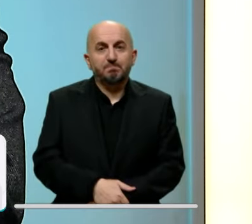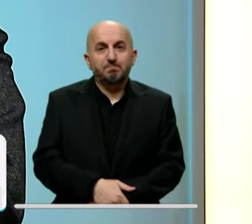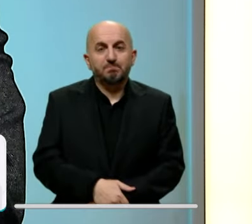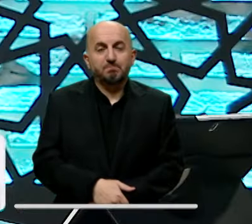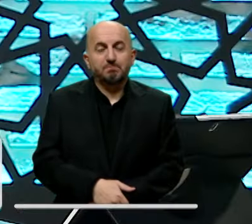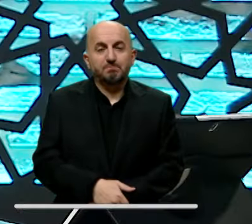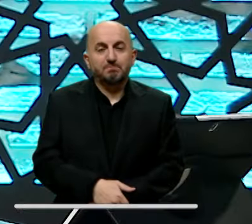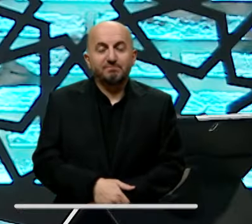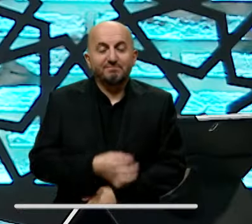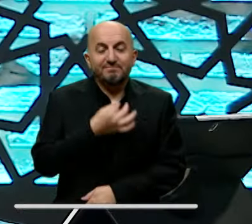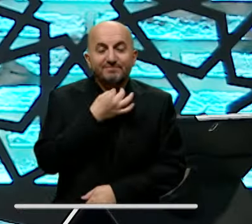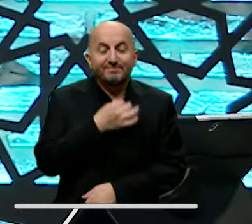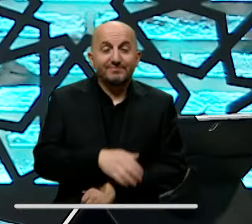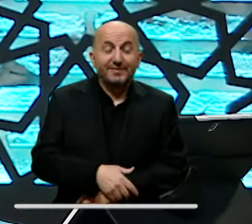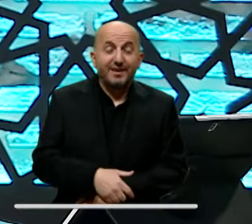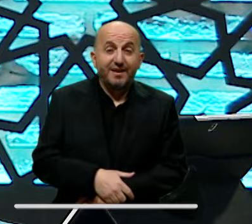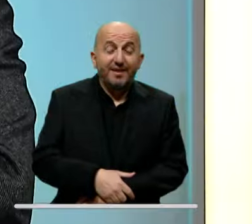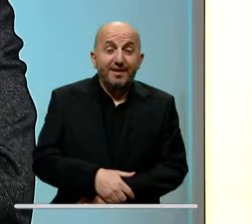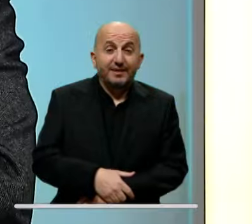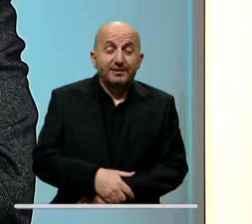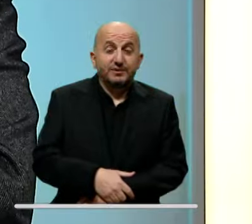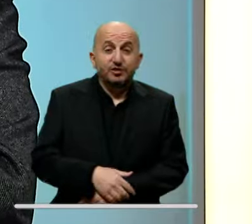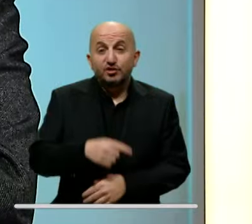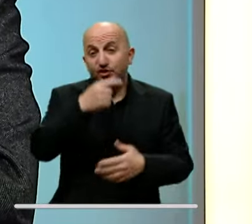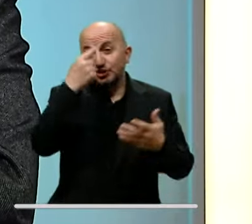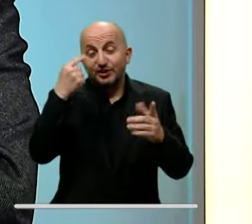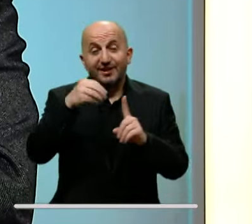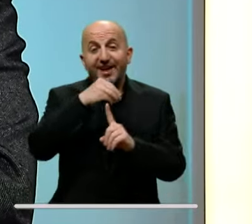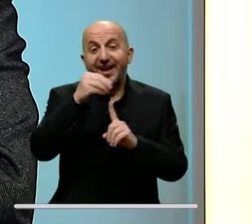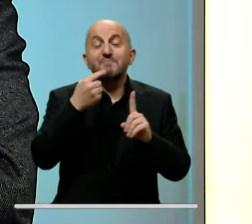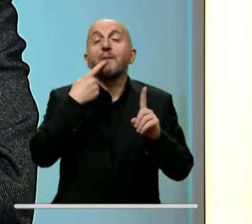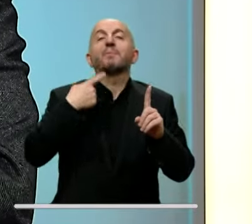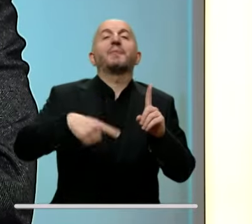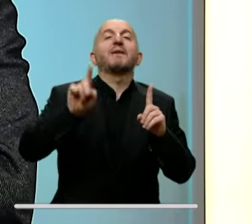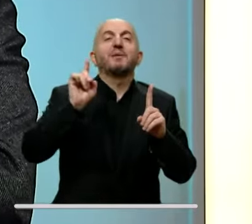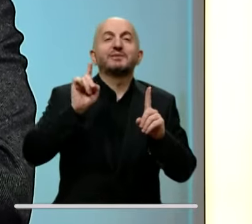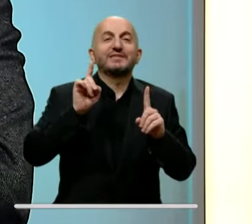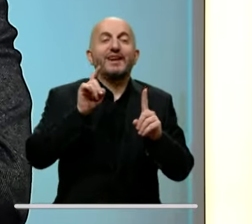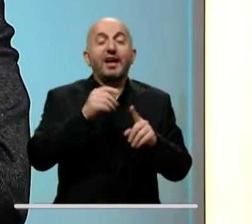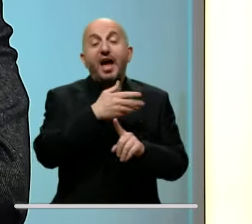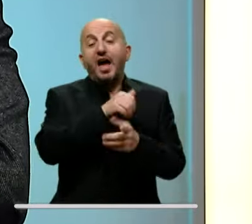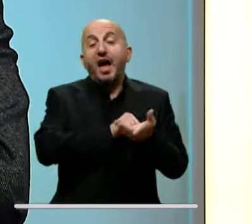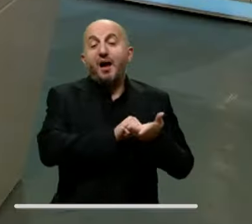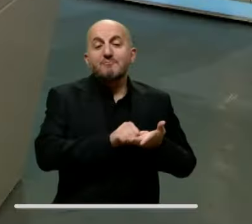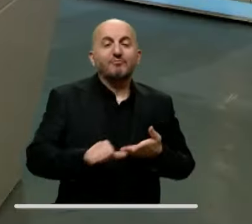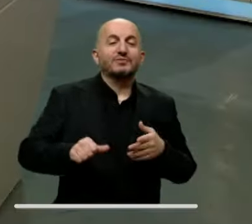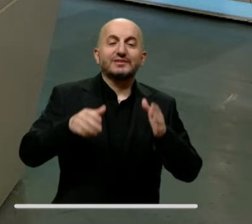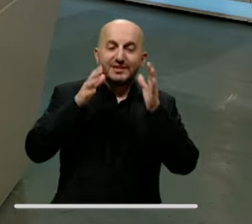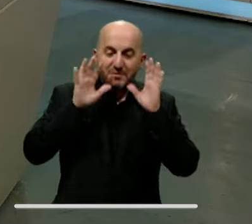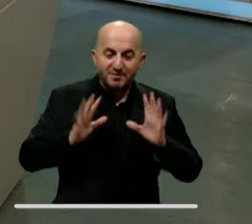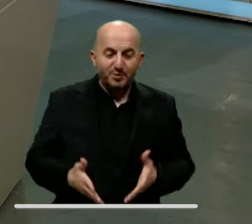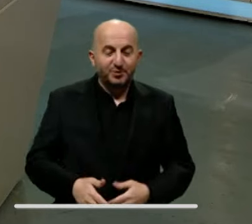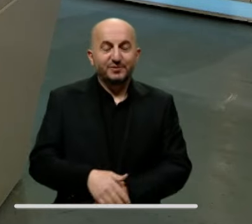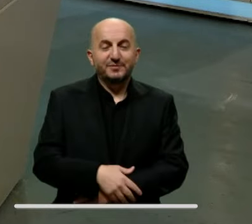Evet Sağ ol hocam Teşekkür ederiz Tabii Allah inşallah İmam dememiştir O zaman hep o zaman hepsinin namazı bozulur Allah